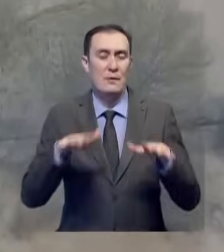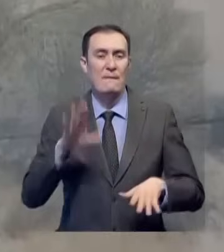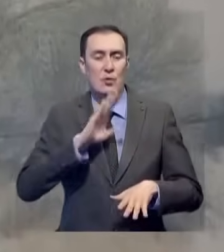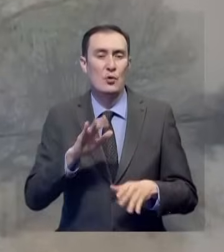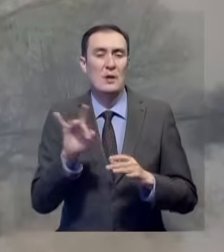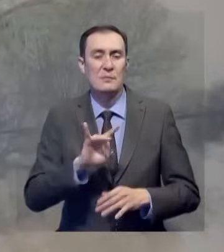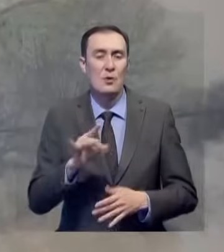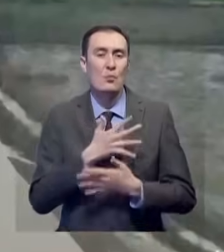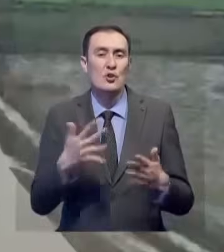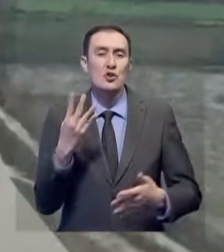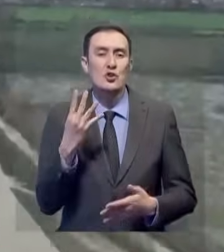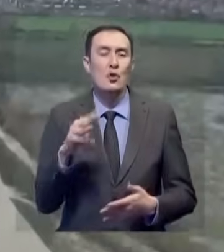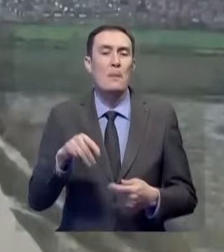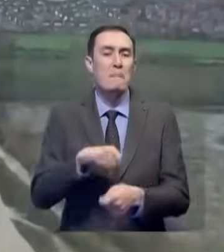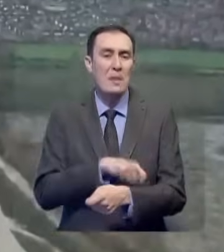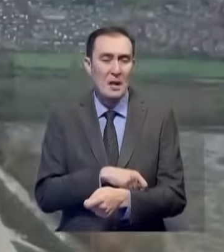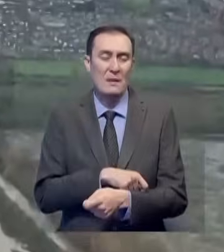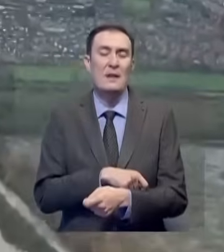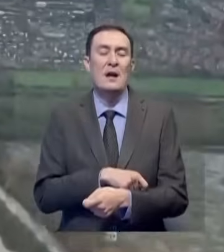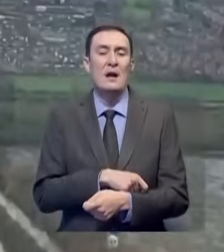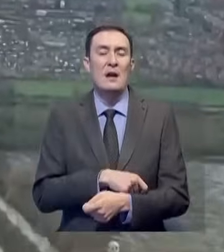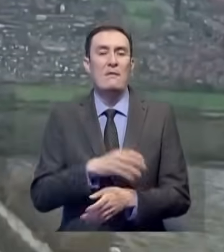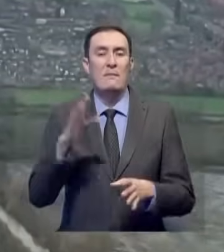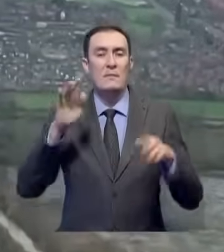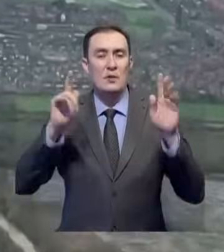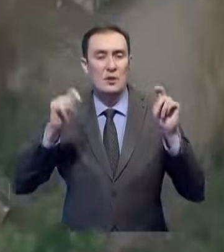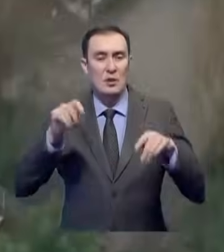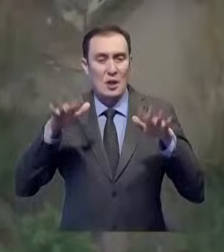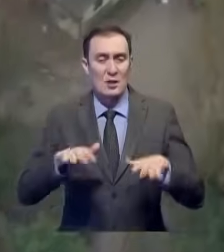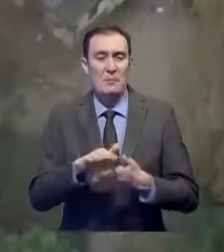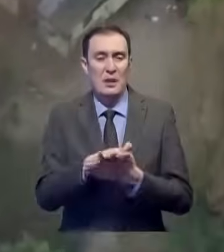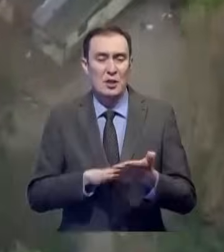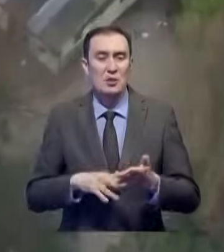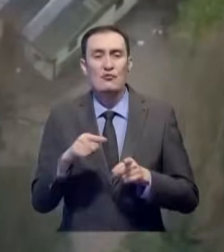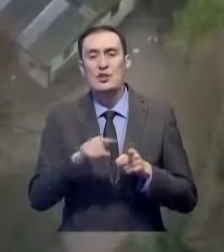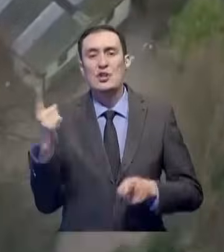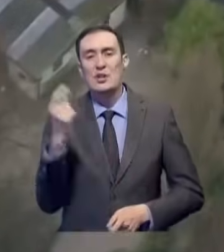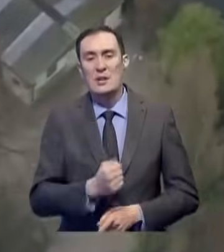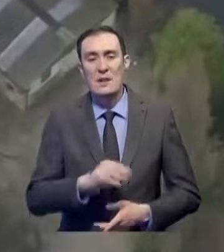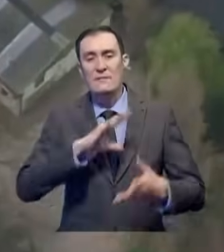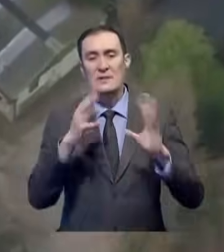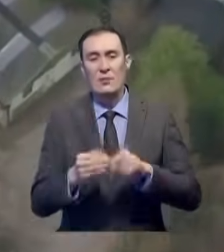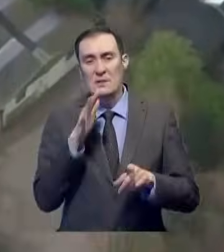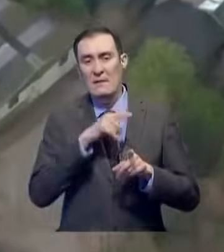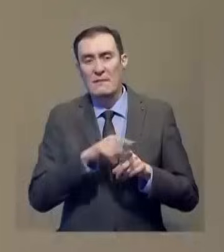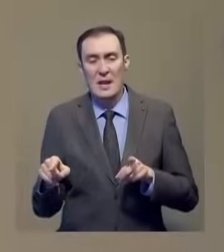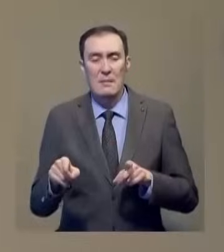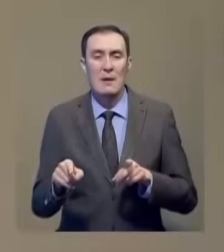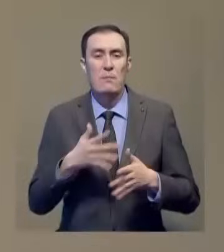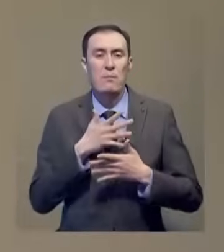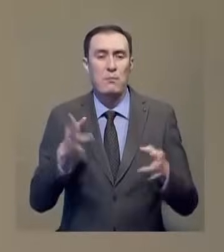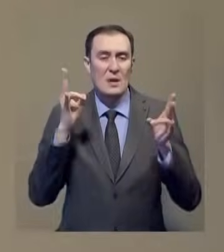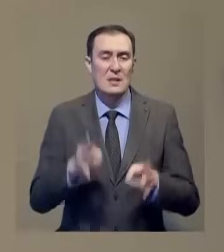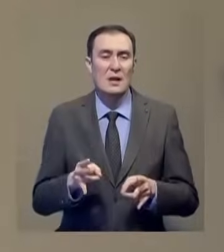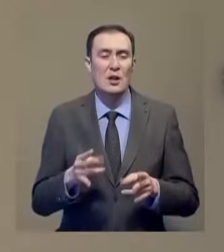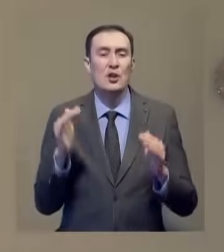воды достигает больше 4 метров. Отмечу, непогода в стране продолжается уже неделю. Всего за этот период